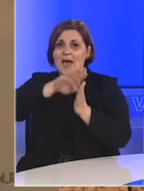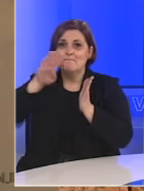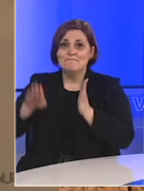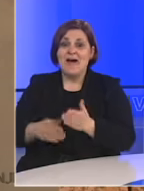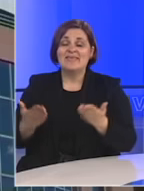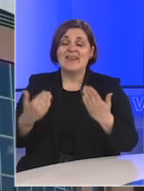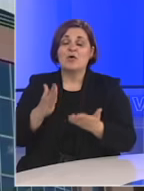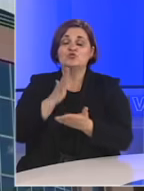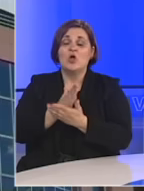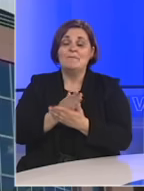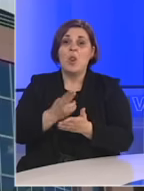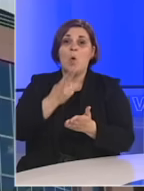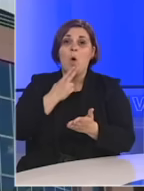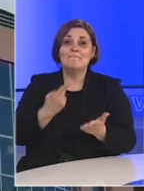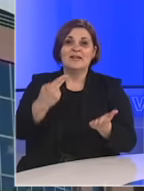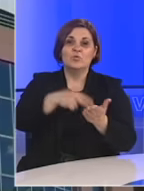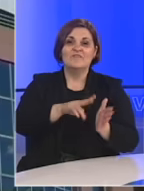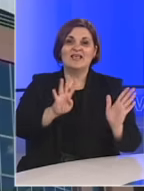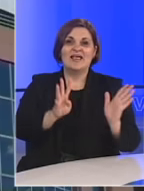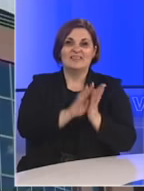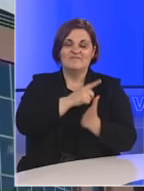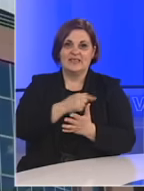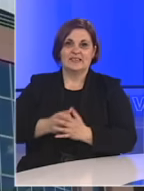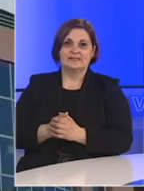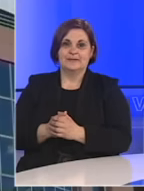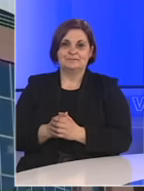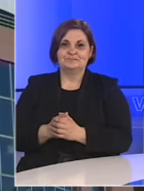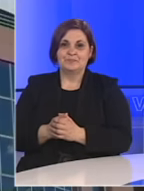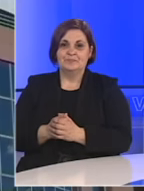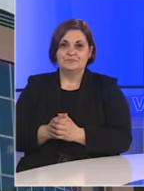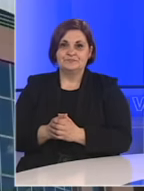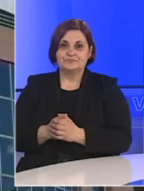manje u odnosu na april 2019. godine.